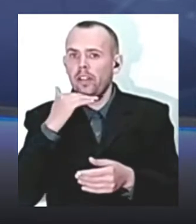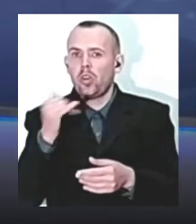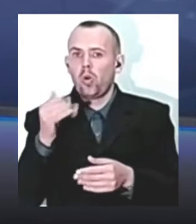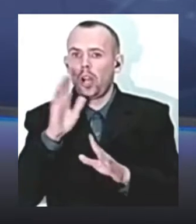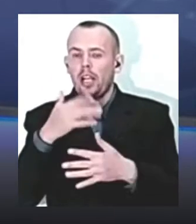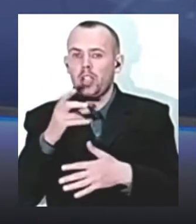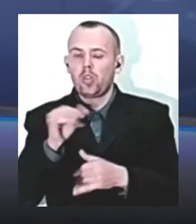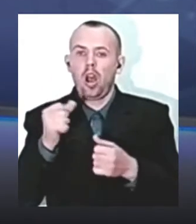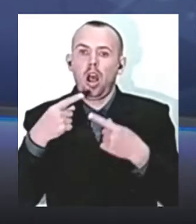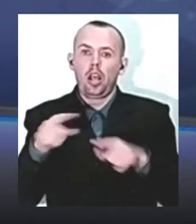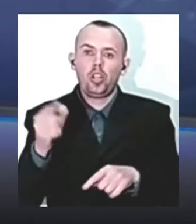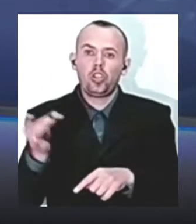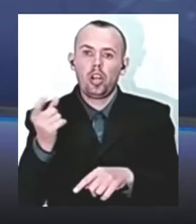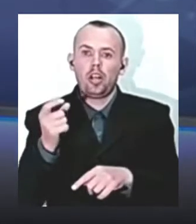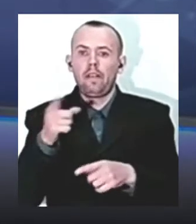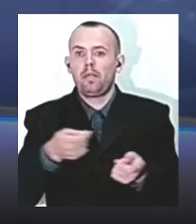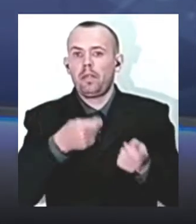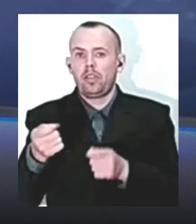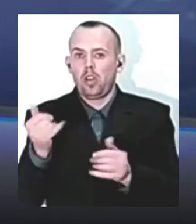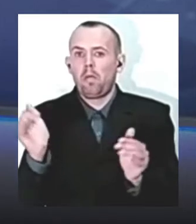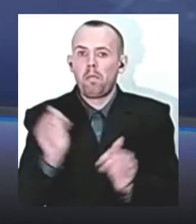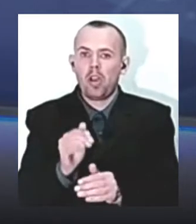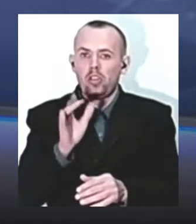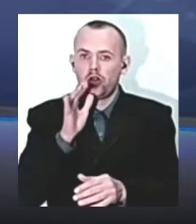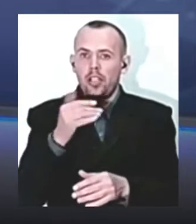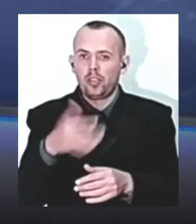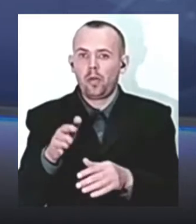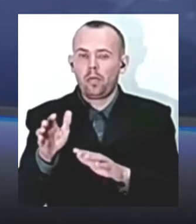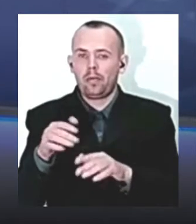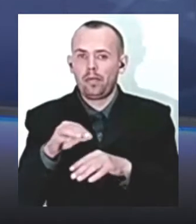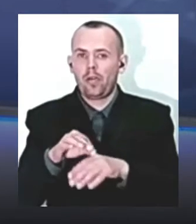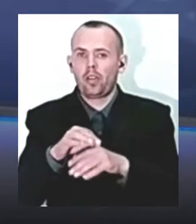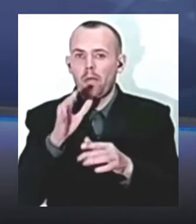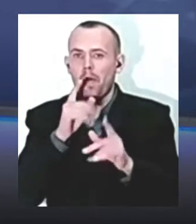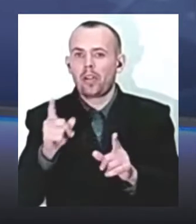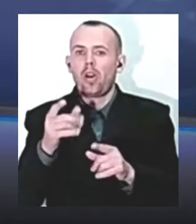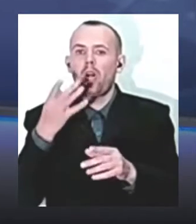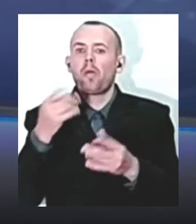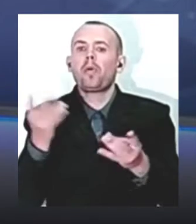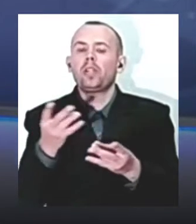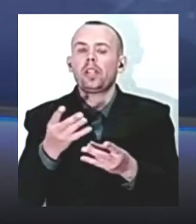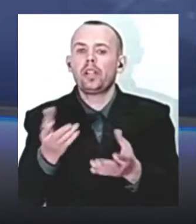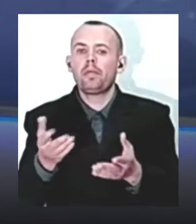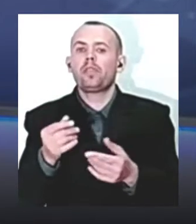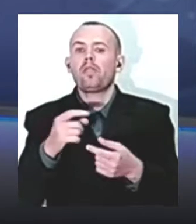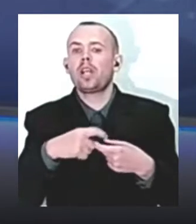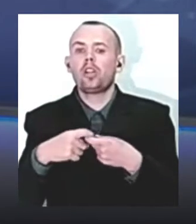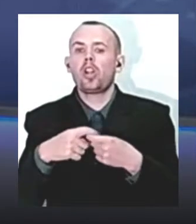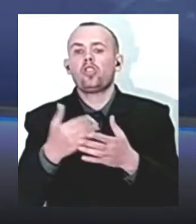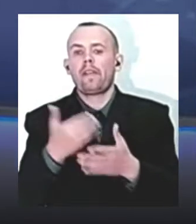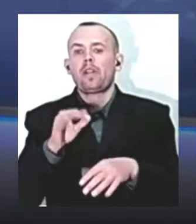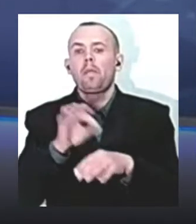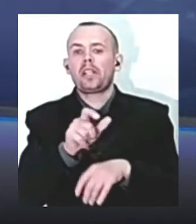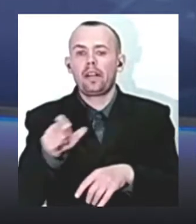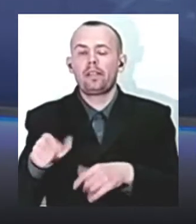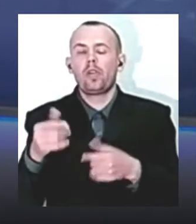раз він привозить і менше часу проходить від моменту, коли потрібен новий. В залежності від пацієнтів, які